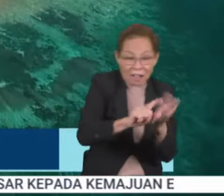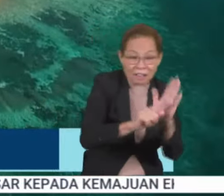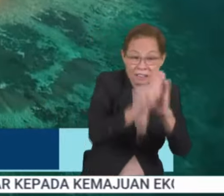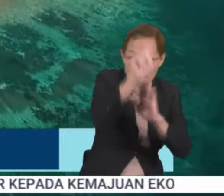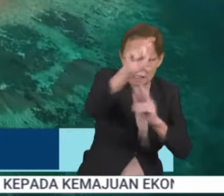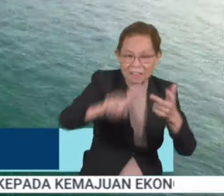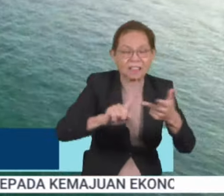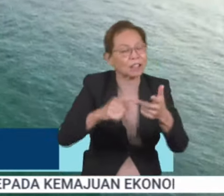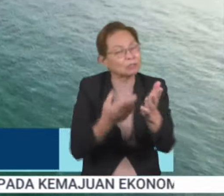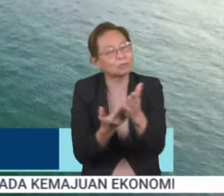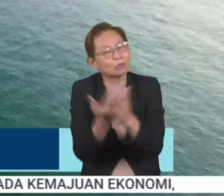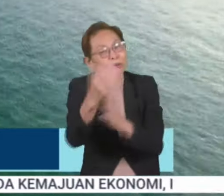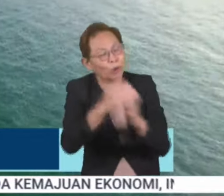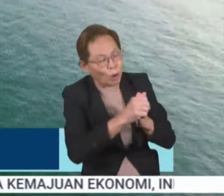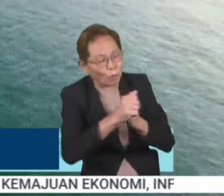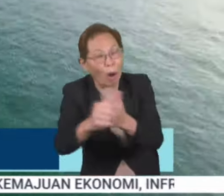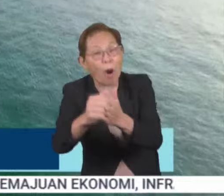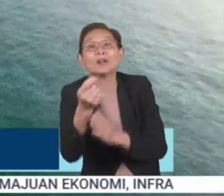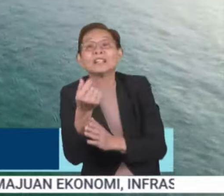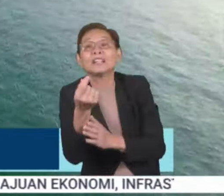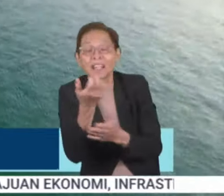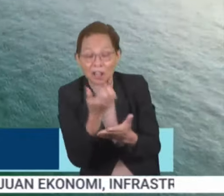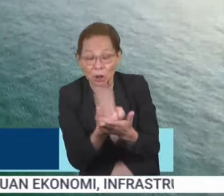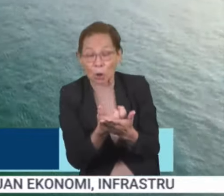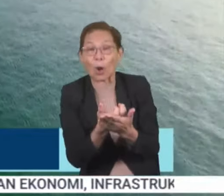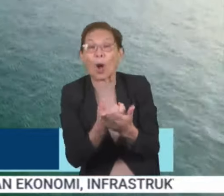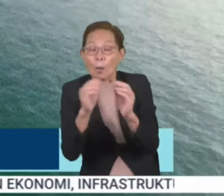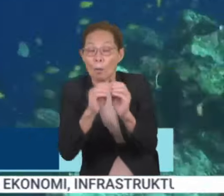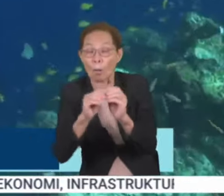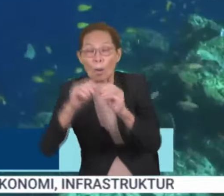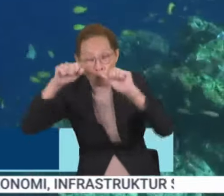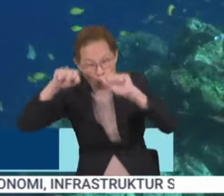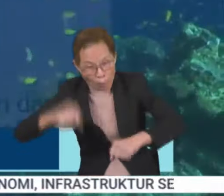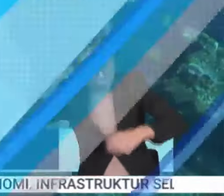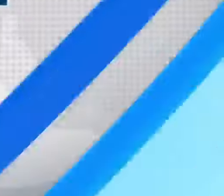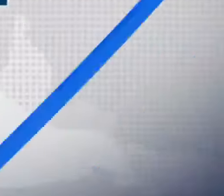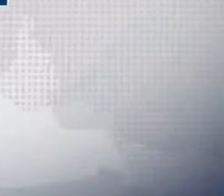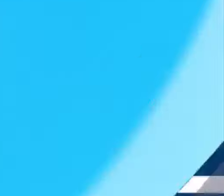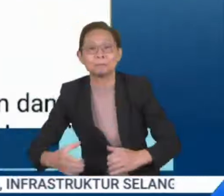tinggi sekaligus pacu nilai ekonomi lebih meyakinkan.